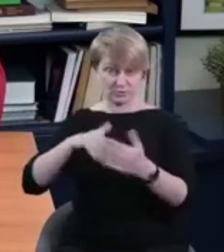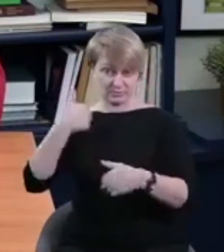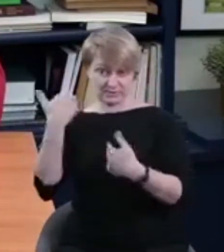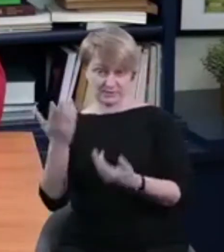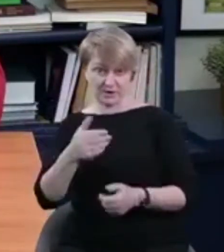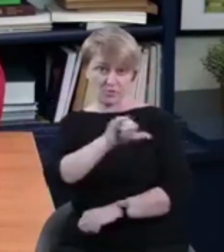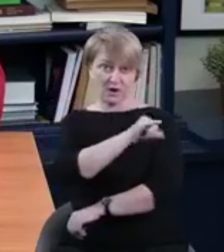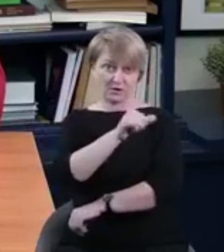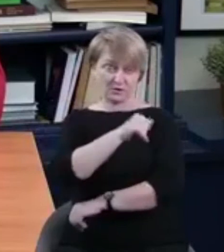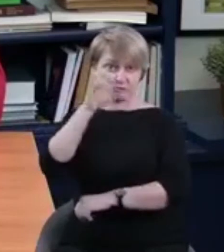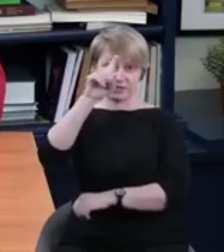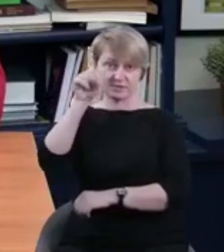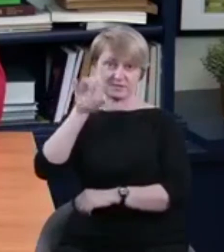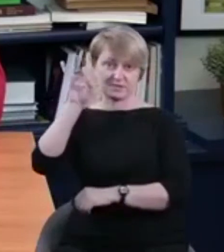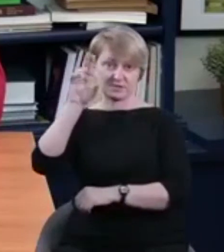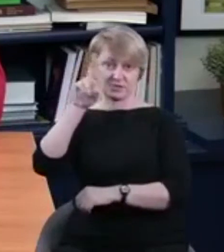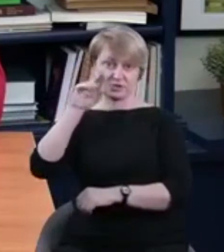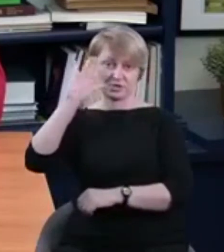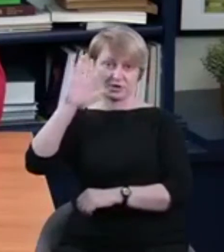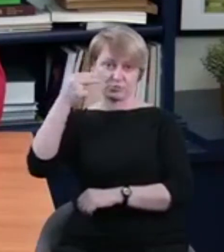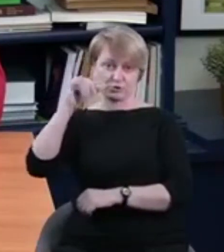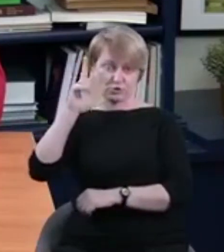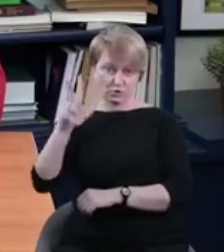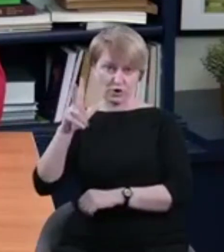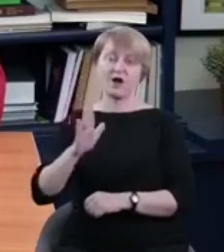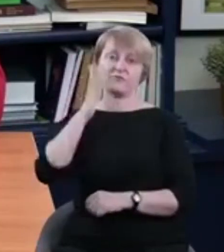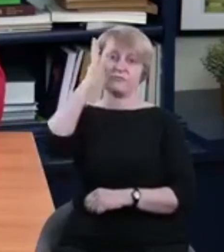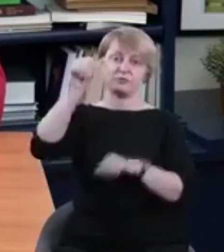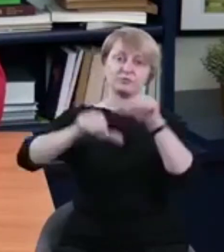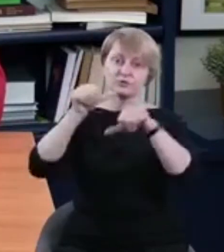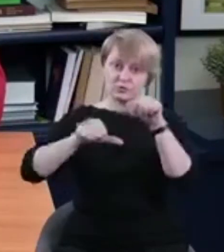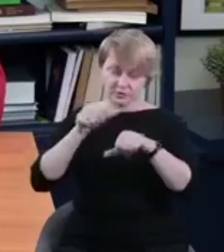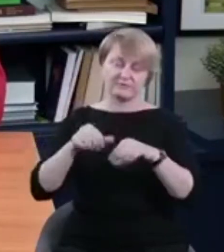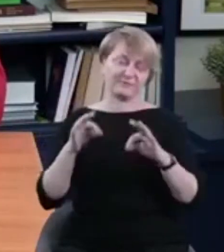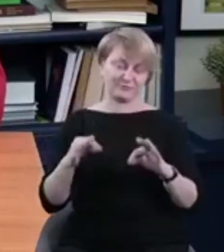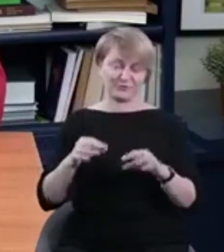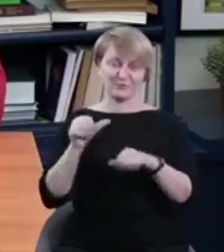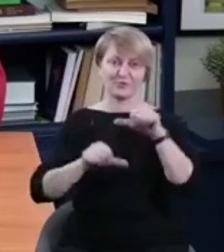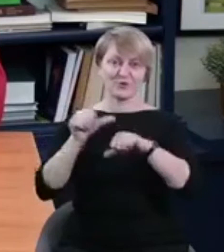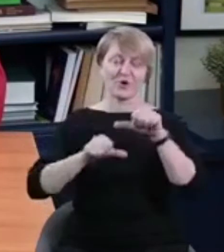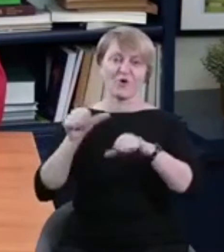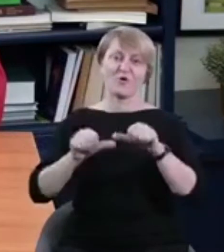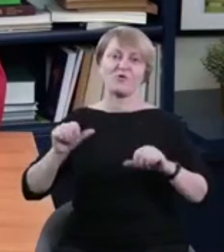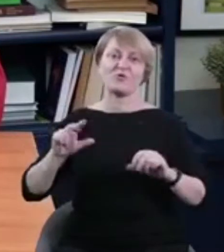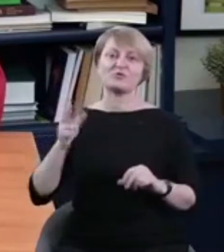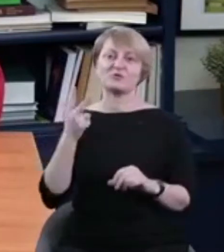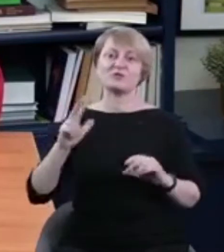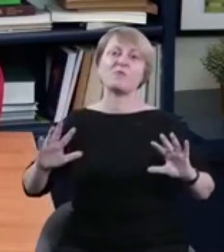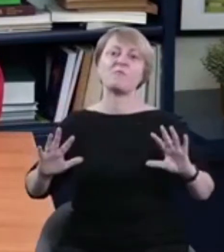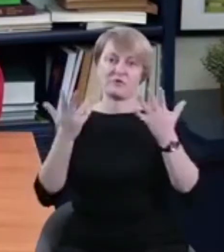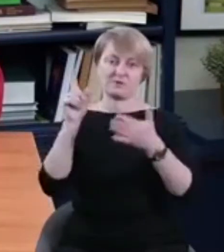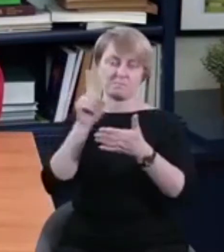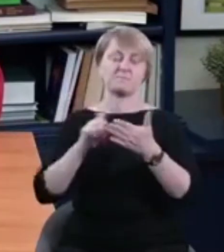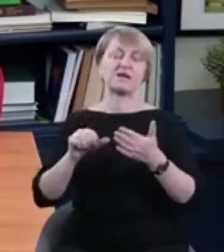alfons ziemniaka a w oczywiście w przyszłym roku w marcu już w tym roku przepraszam trzecie powstanie warszawskie mam na to plan